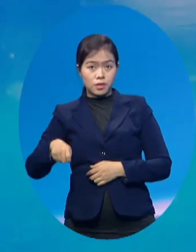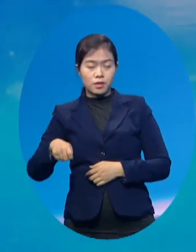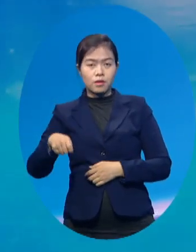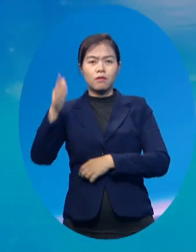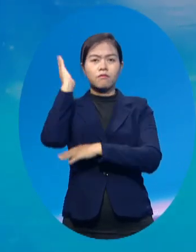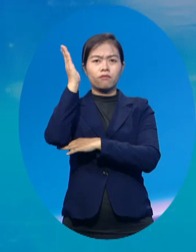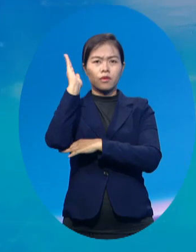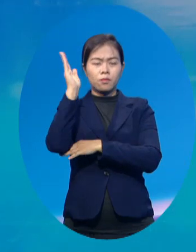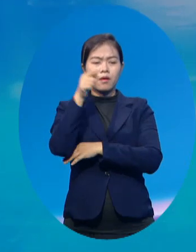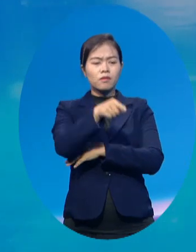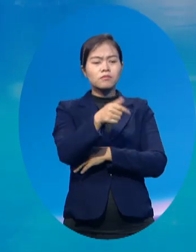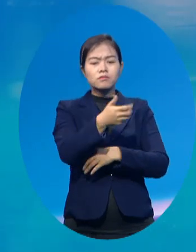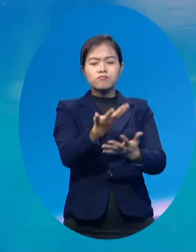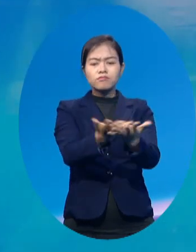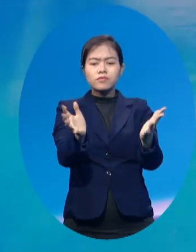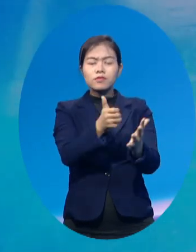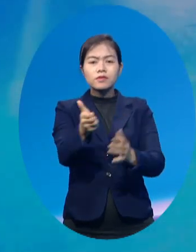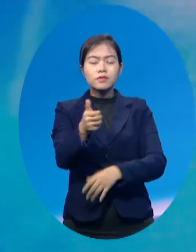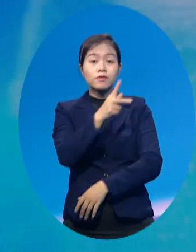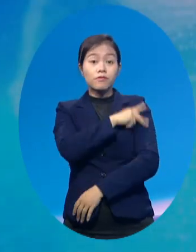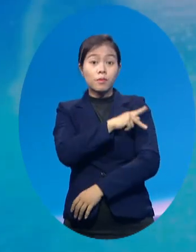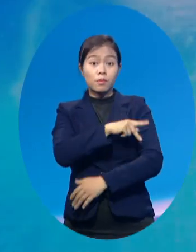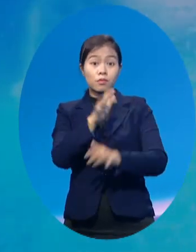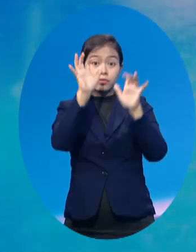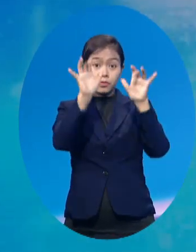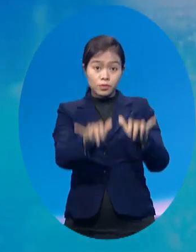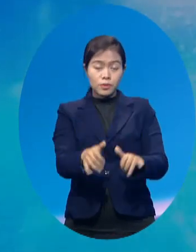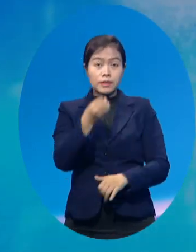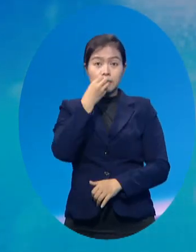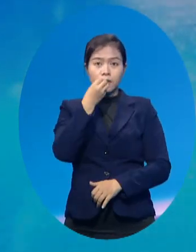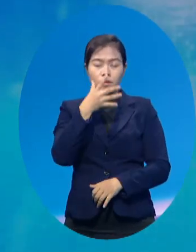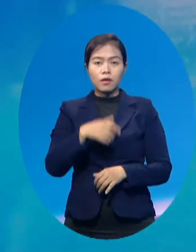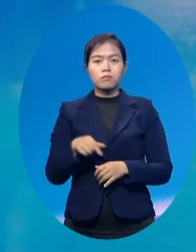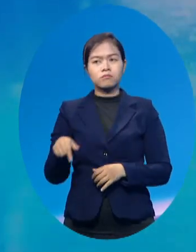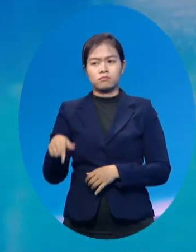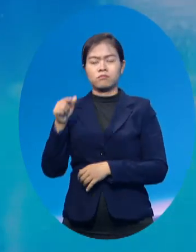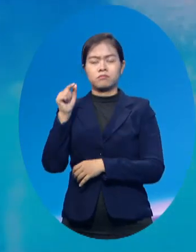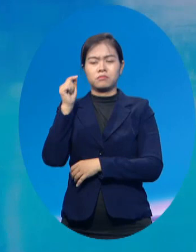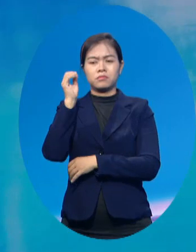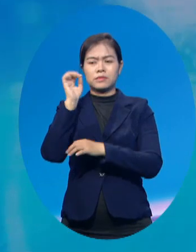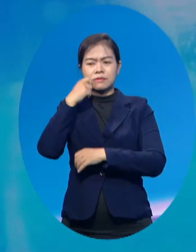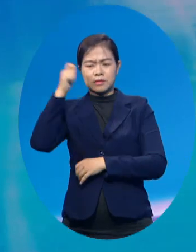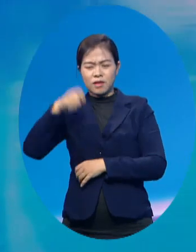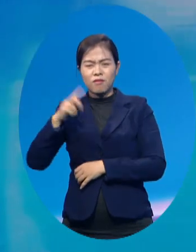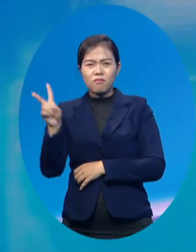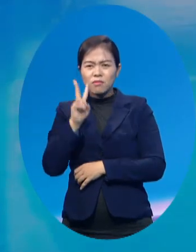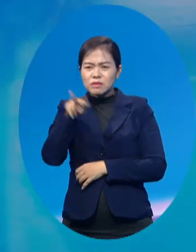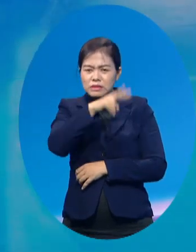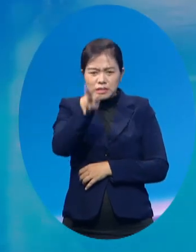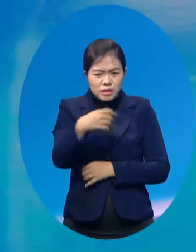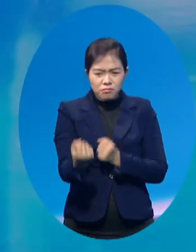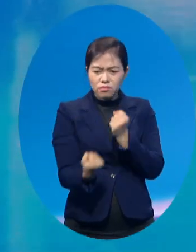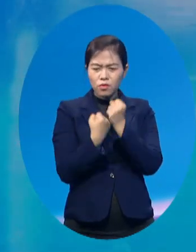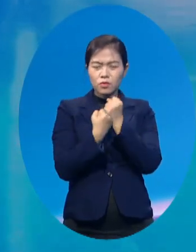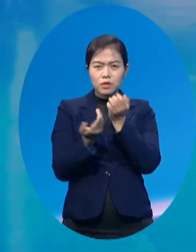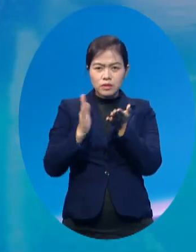phát biểu trước các nhà lập pháp Canada tại Quốc hội Canada. Kiev vẫn đang nỗ lực tìm kiếm hỗ trợ hơn nữa từ các đồng minh phương Tây